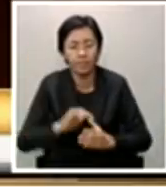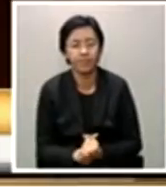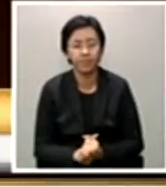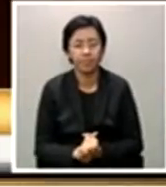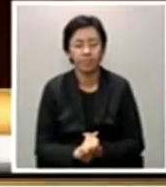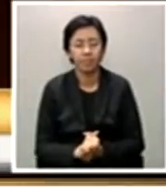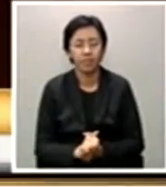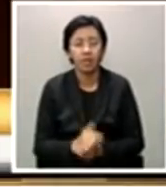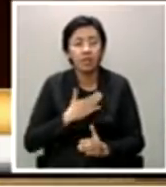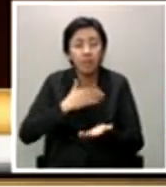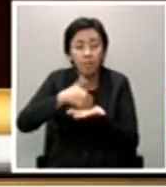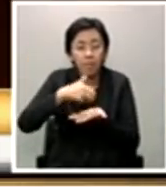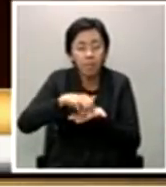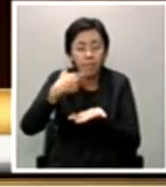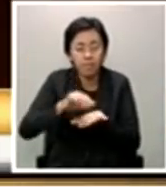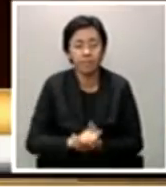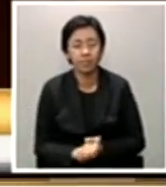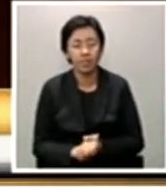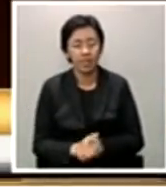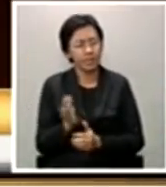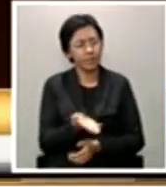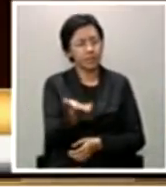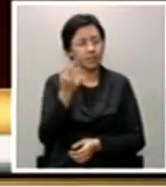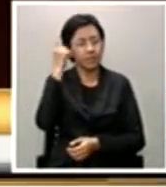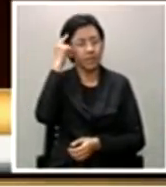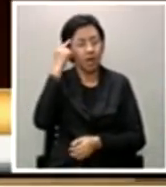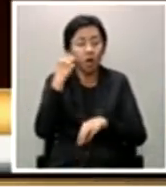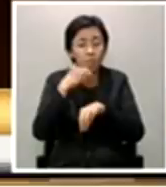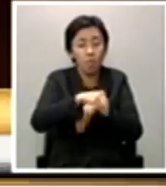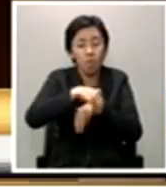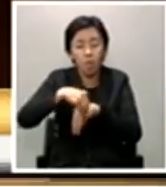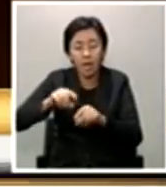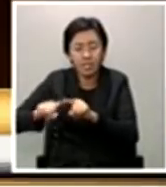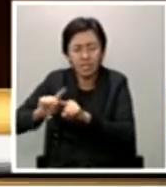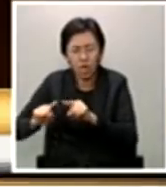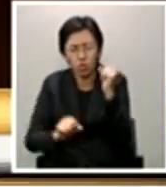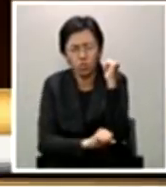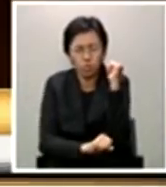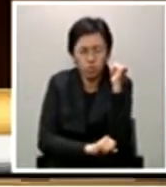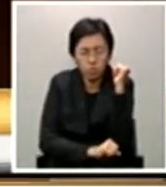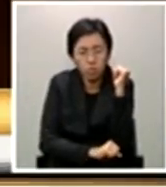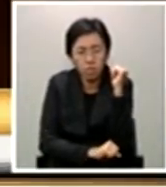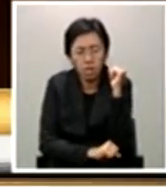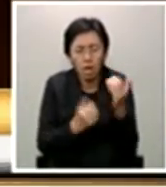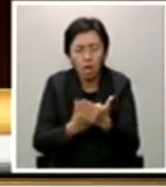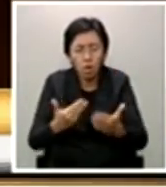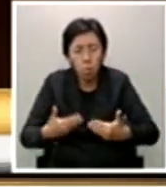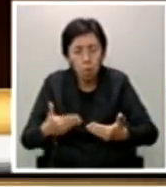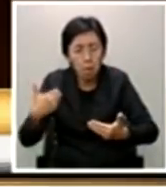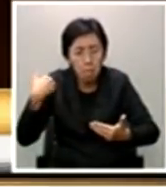อ้ที่เมื่อกี้ผมกล่าวมาสักครู่เนี่ยถ้าลองคิดดูว่าไอ้หมู่บ้านทั้งหลายที่จนดักดานเนี่ยเขาจะมีรายได้ไหม